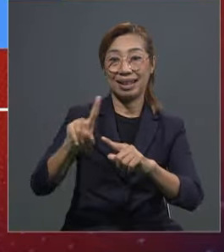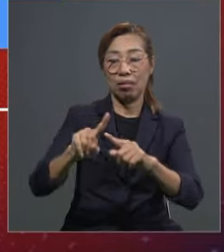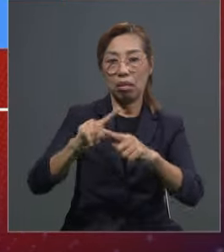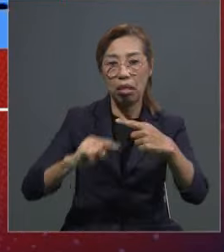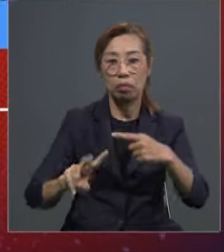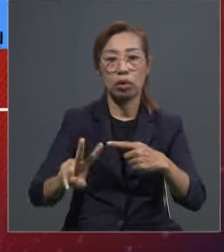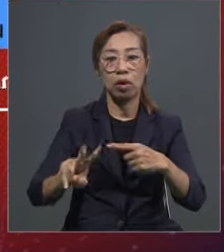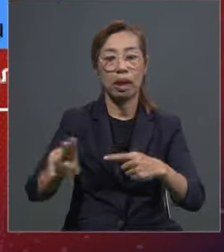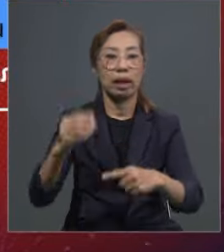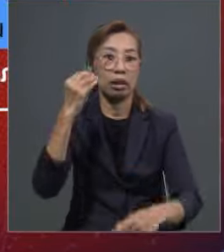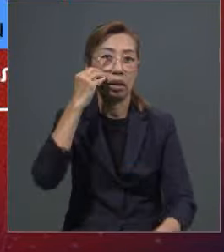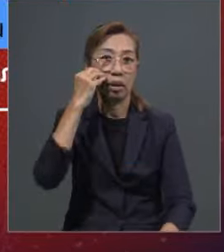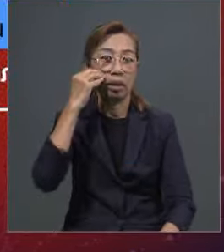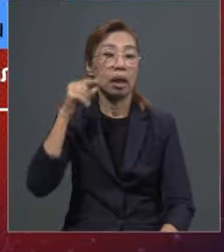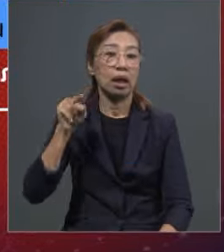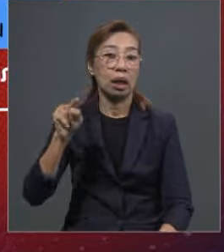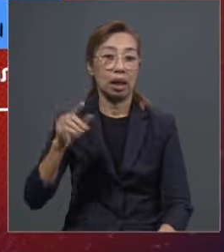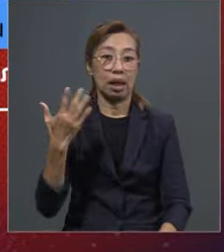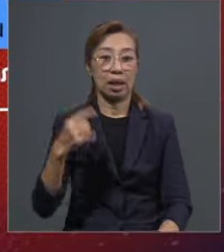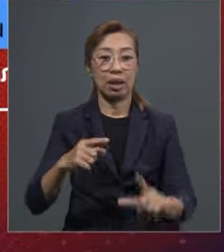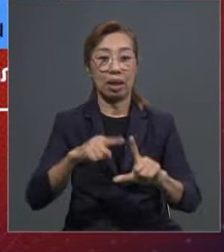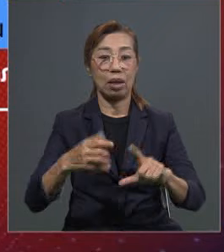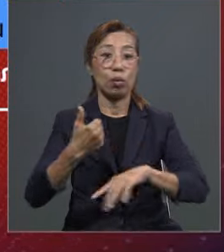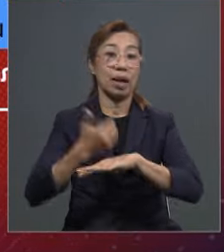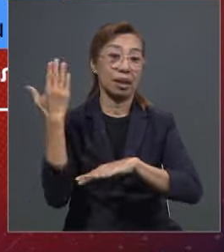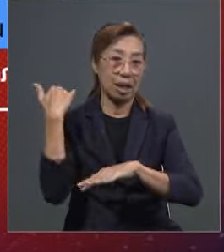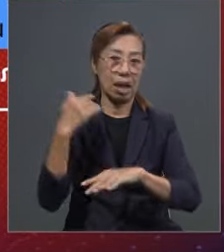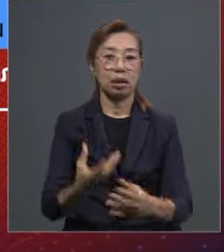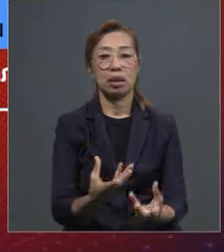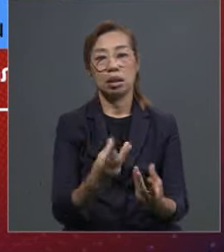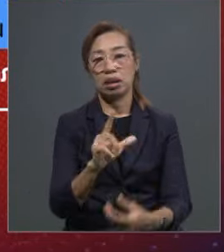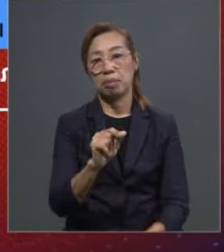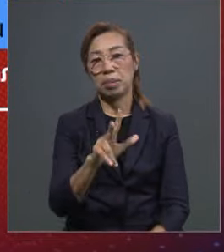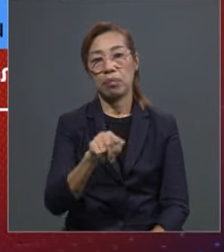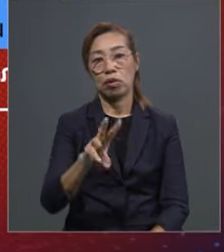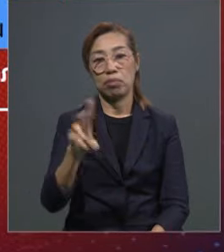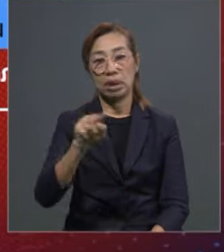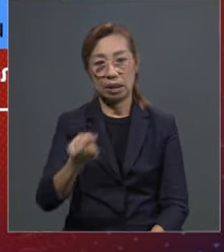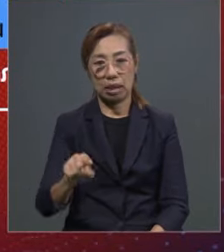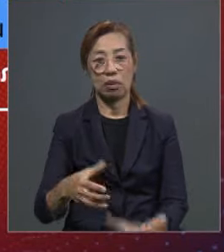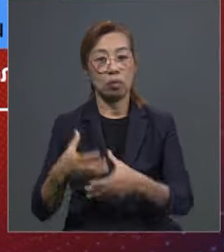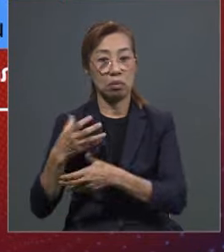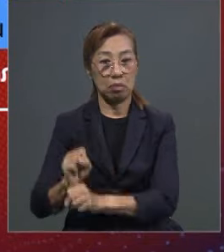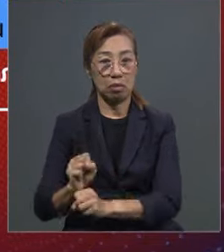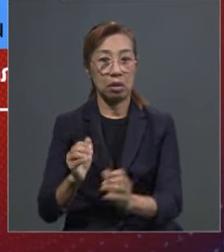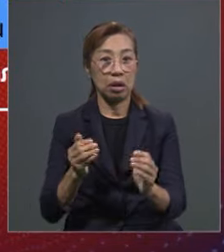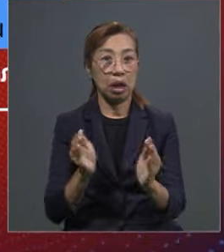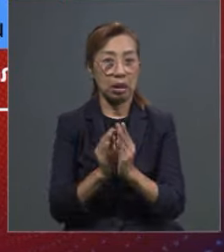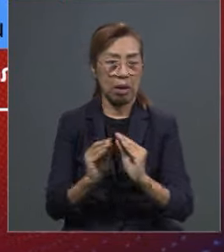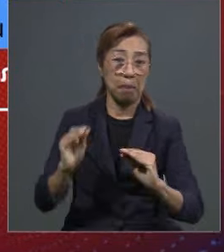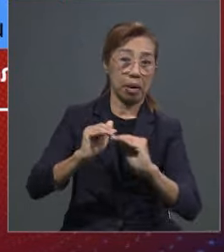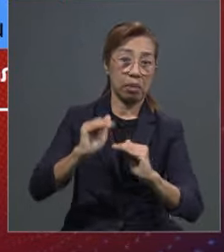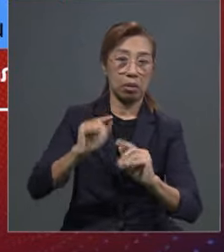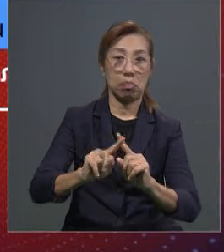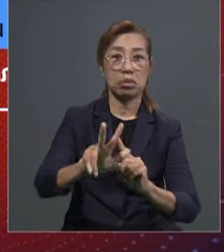ลิ้มเจริญรัตน์อดีตหัวหน้าพรรคก้าวไกลกับ23.6เพส่วนนายเฉลิมชัยสีอ่อนหัวหน้าพรรคประชาธิปัตย์คะแนนนิยมพุ่งขึ้นมาอยู่ที่